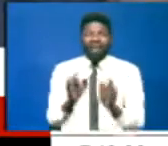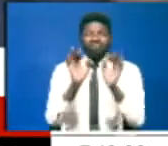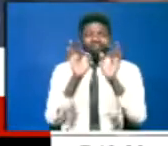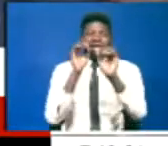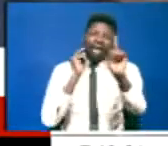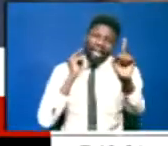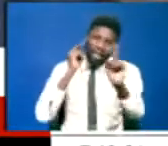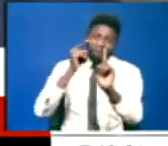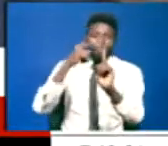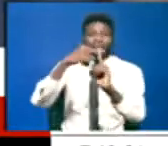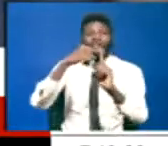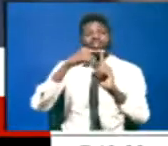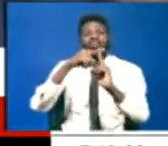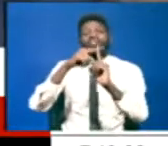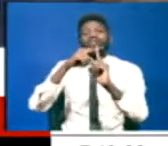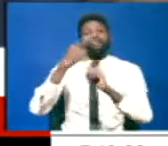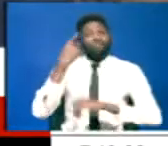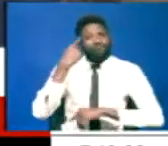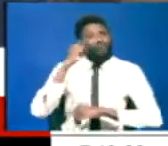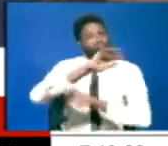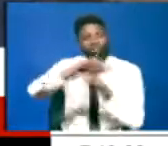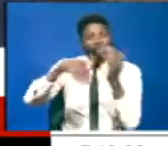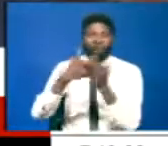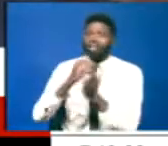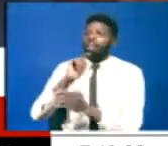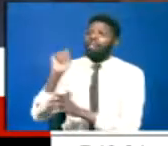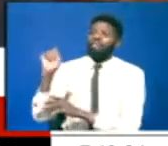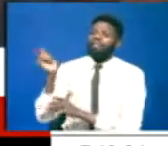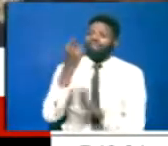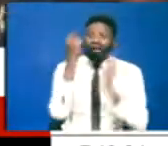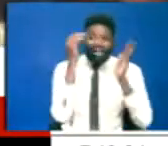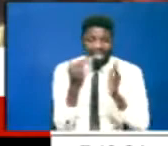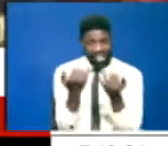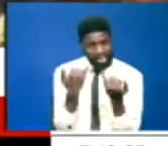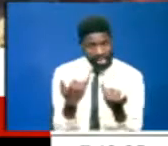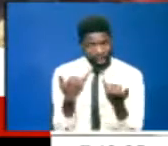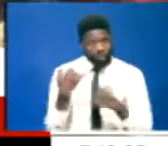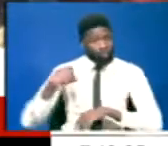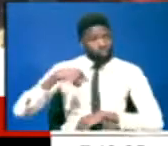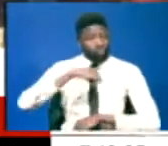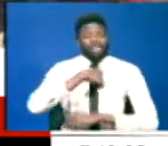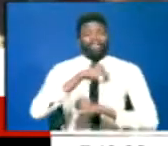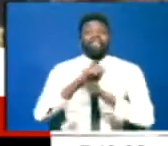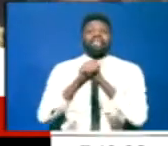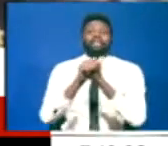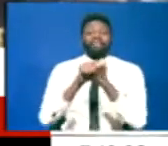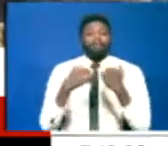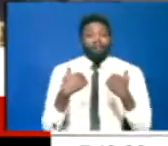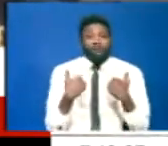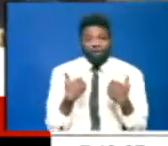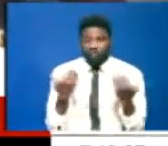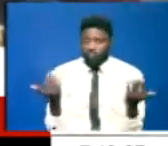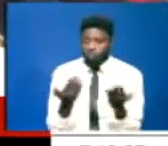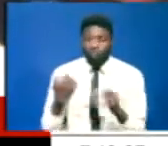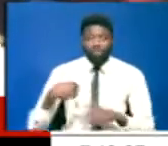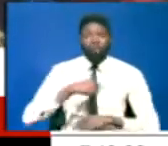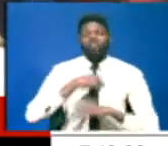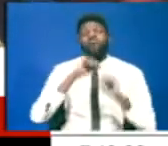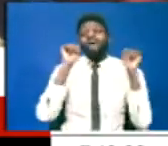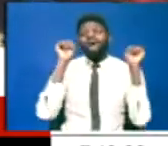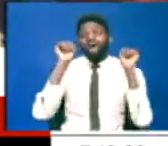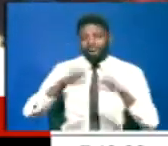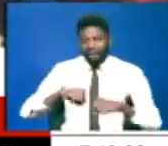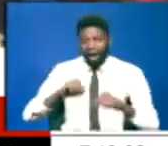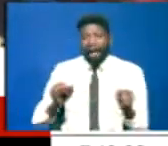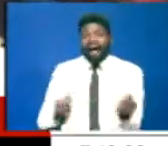wote. Wakati huu tumo hatarini ya kuanguka kwa shimo ambayo